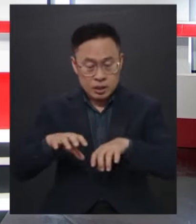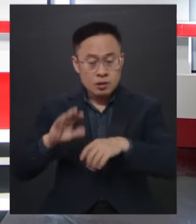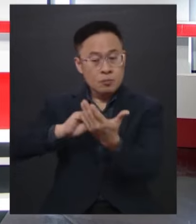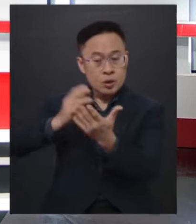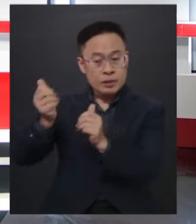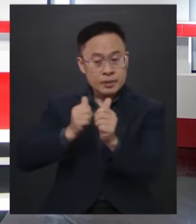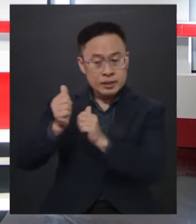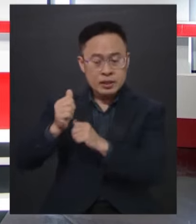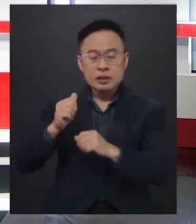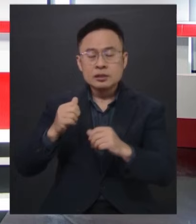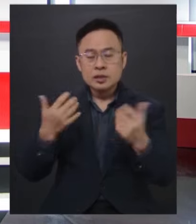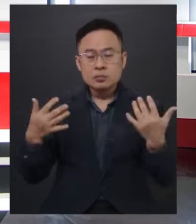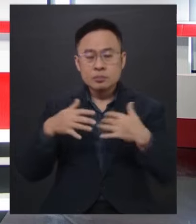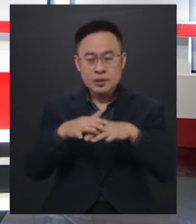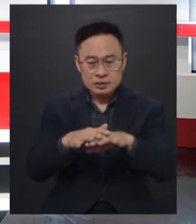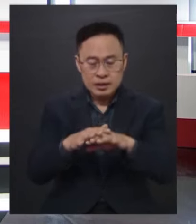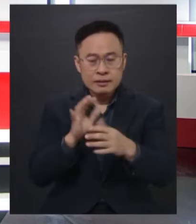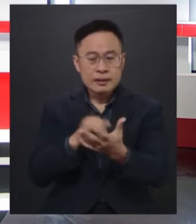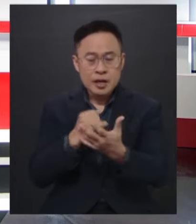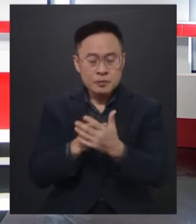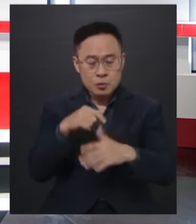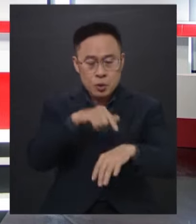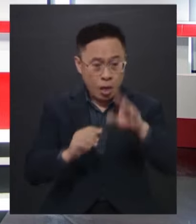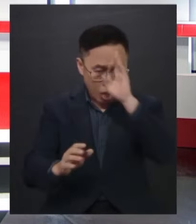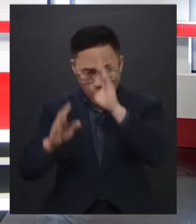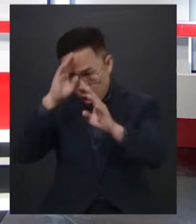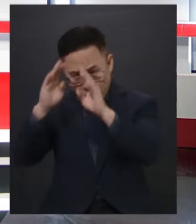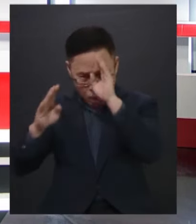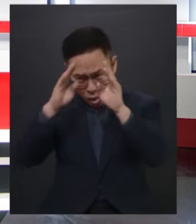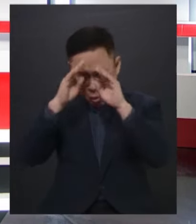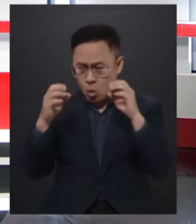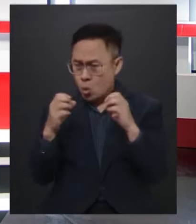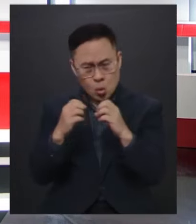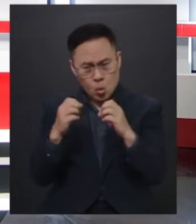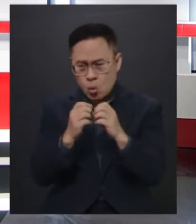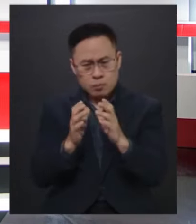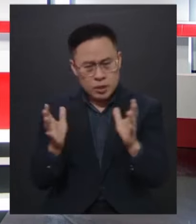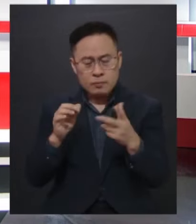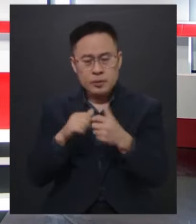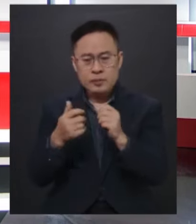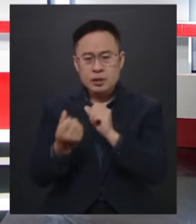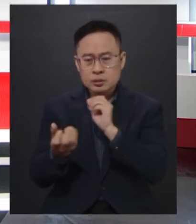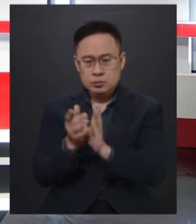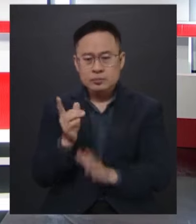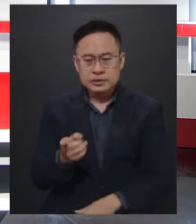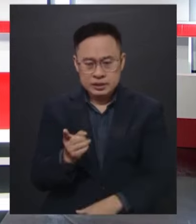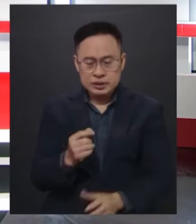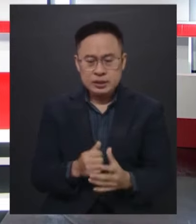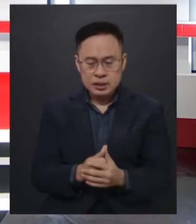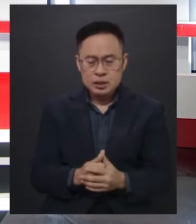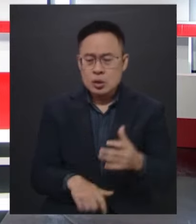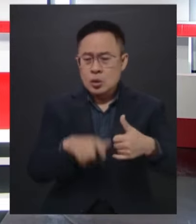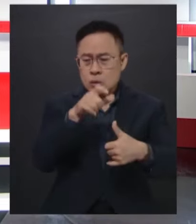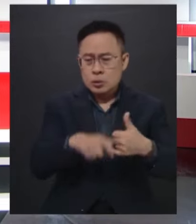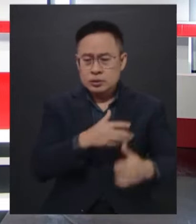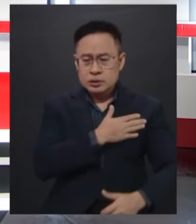การแข่งขันต่างๆอย่าให้มันทับซ้อนกันเพราะว่ามันเห็นมานักต่อนักแล้วว่ามันส่งผลกระทบจริงๆนะคะไม่ว่าจะเป็นการเรียกตัวติ